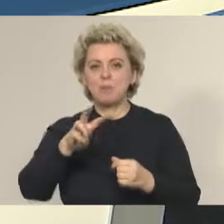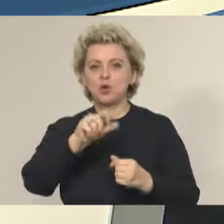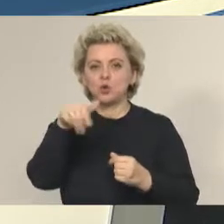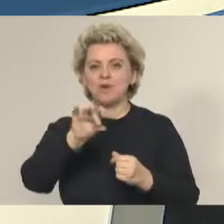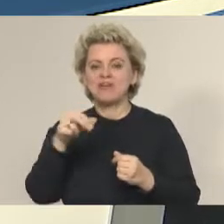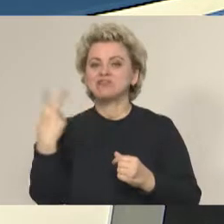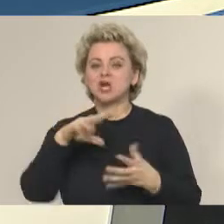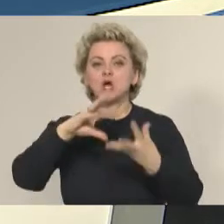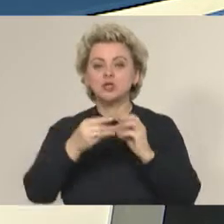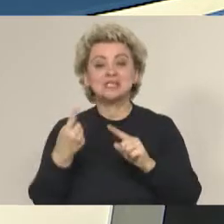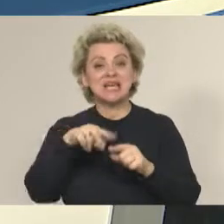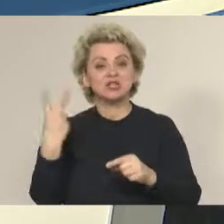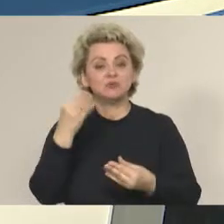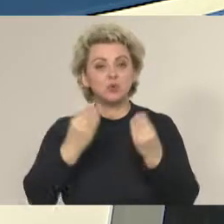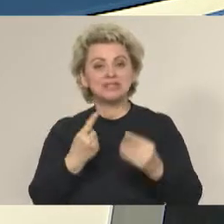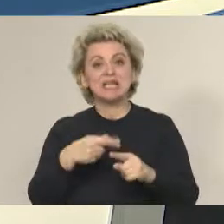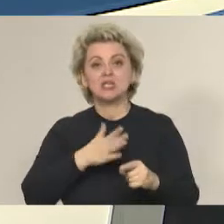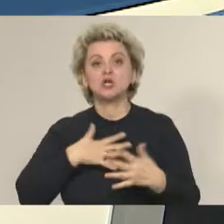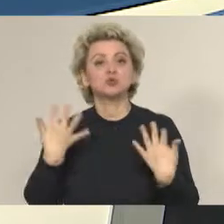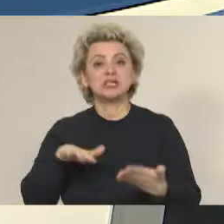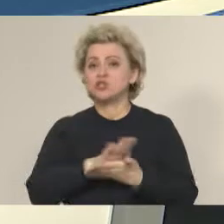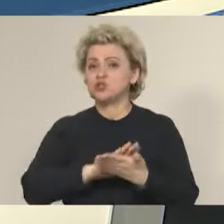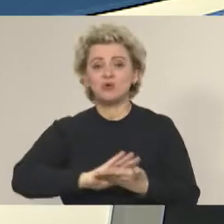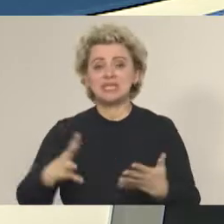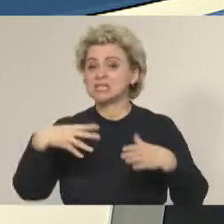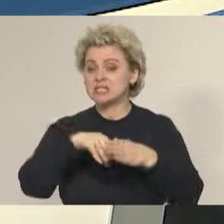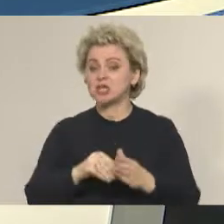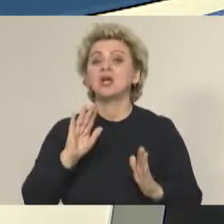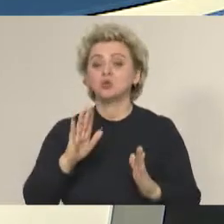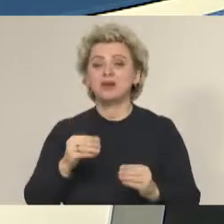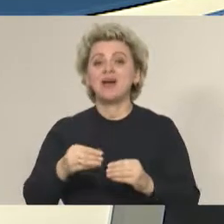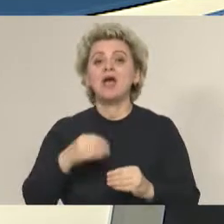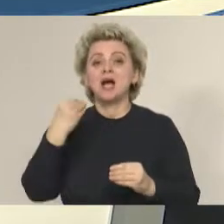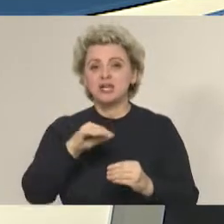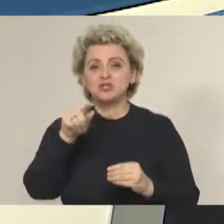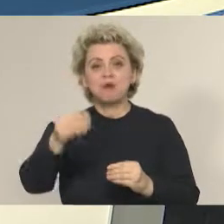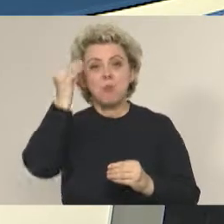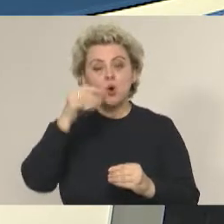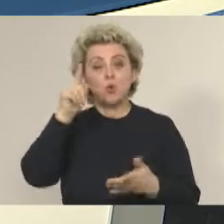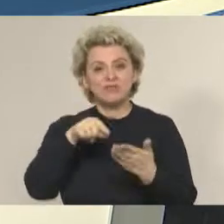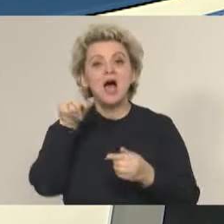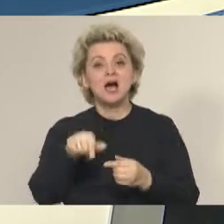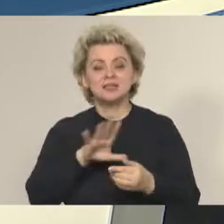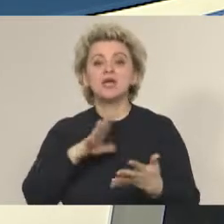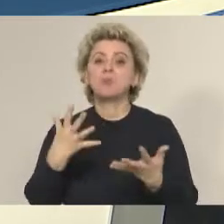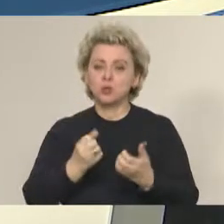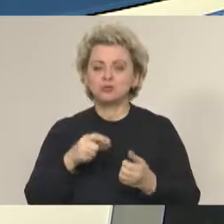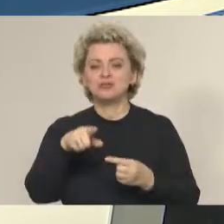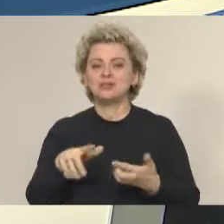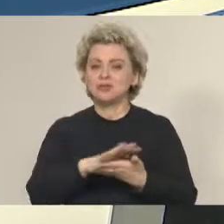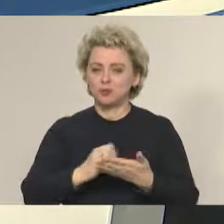вторая. Результат этих двух матчей для нас уже ничего не значит, разве что в качестве моральной уверенности. И вот она-то как раз получила